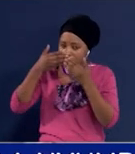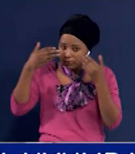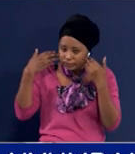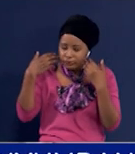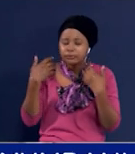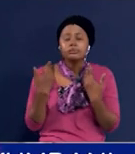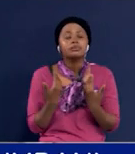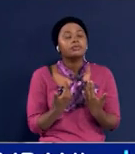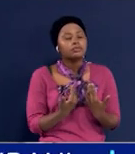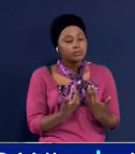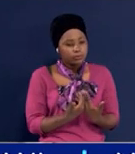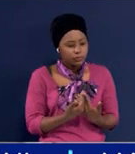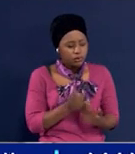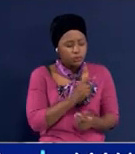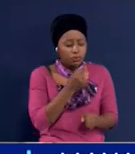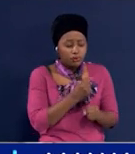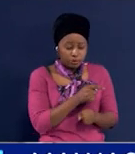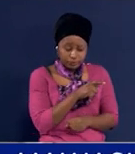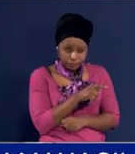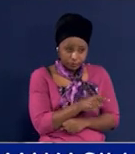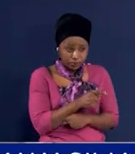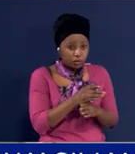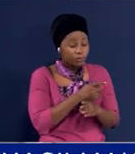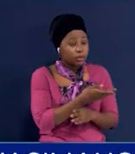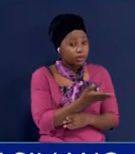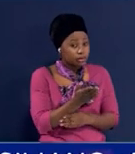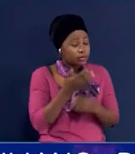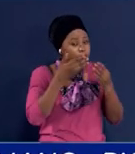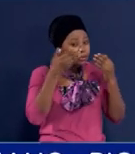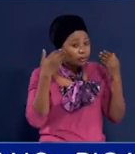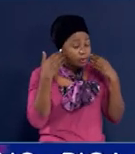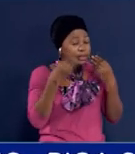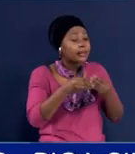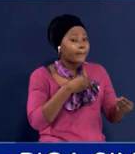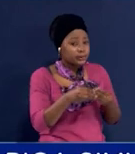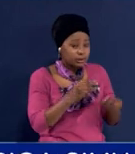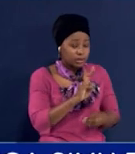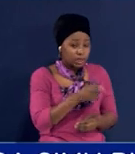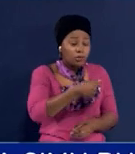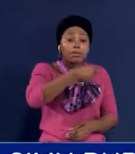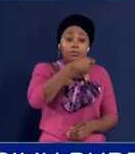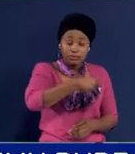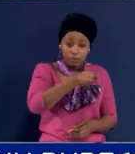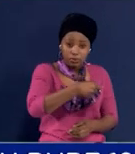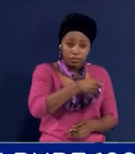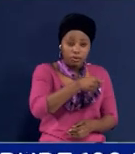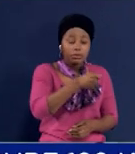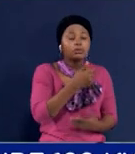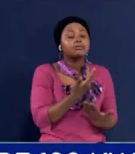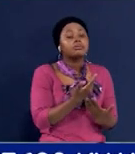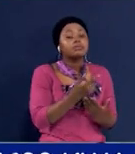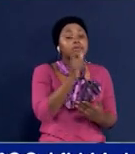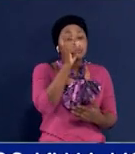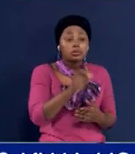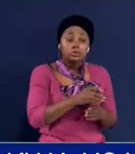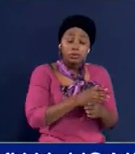Aha. Kwa hiyo kwa kutokufanya hivyo, na maana kwa kutumia barakoa hizi za plastiki au za mifuko ya kubebea vitu, kunamweka